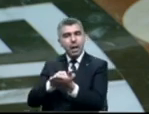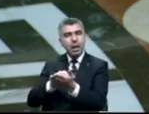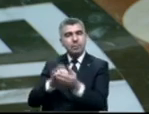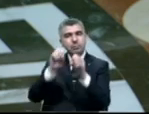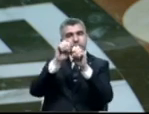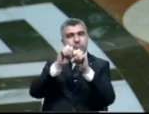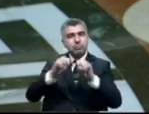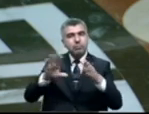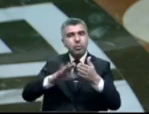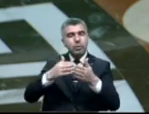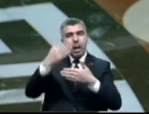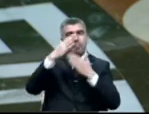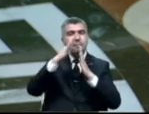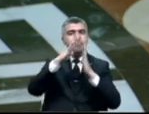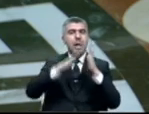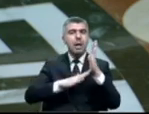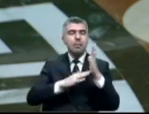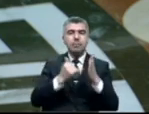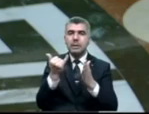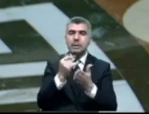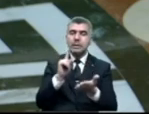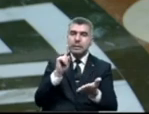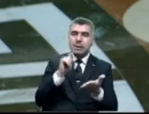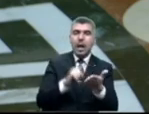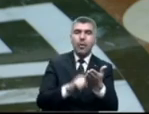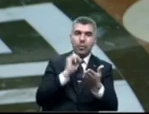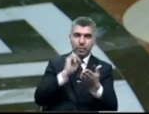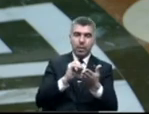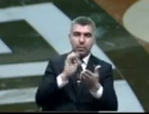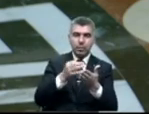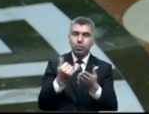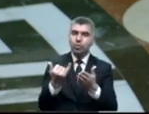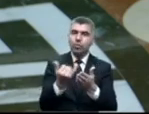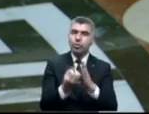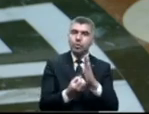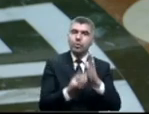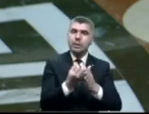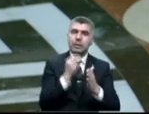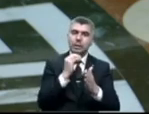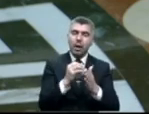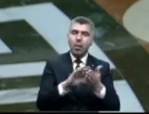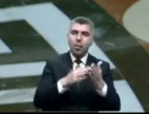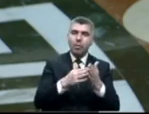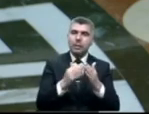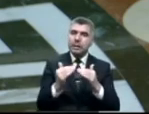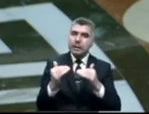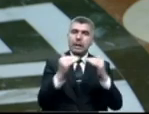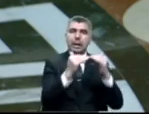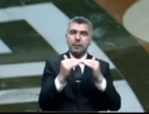تغطية متوازنة للتراب الوطني وبنيات تحتية عصرية وطاقة استيعابية